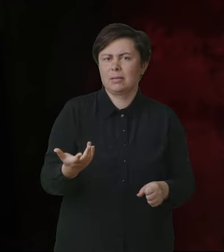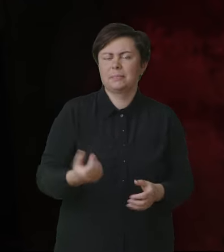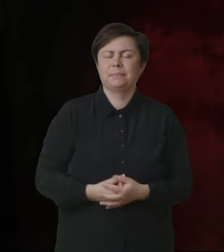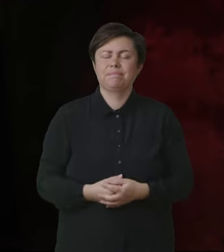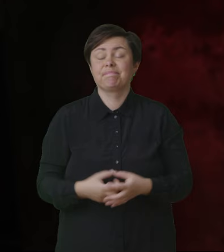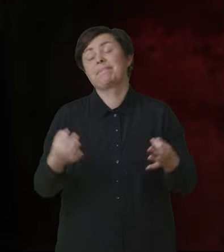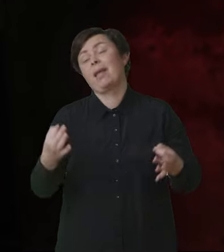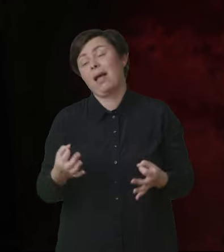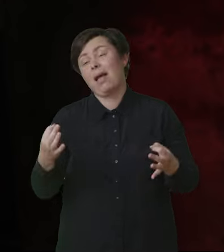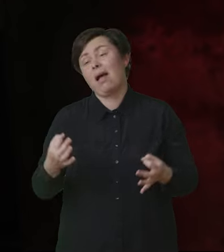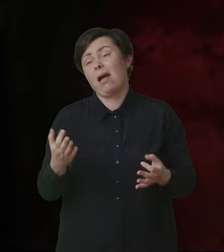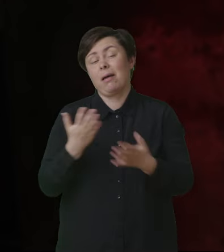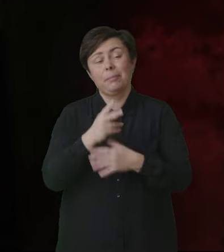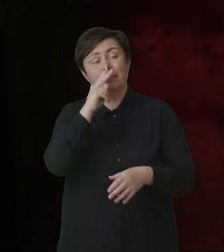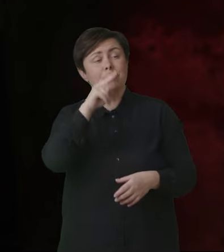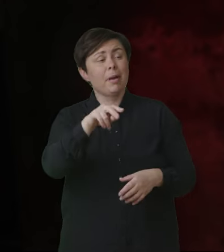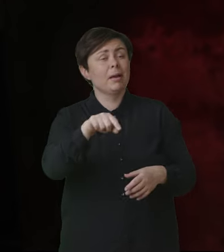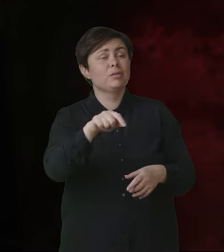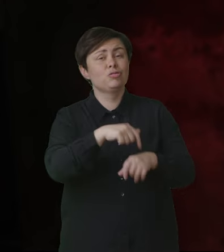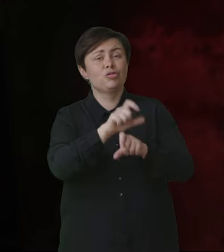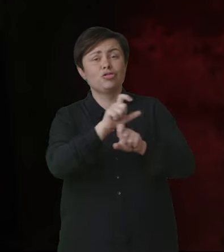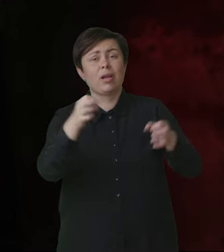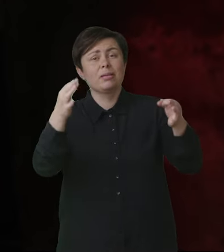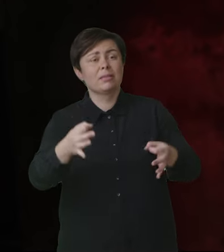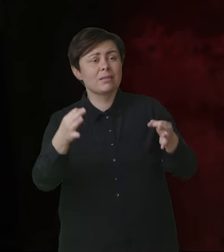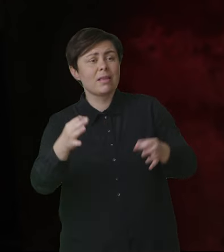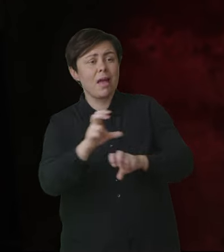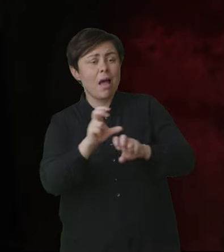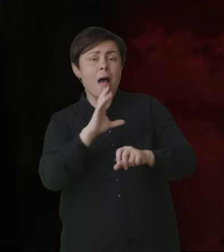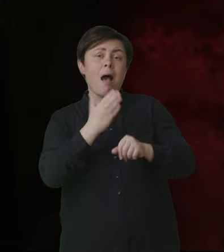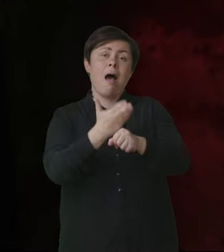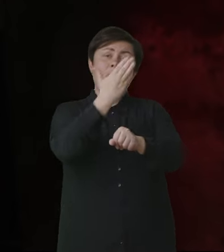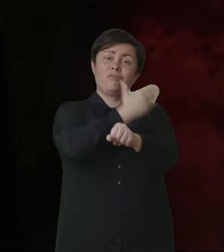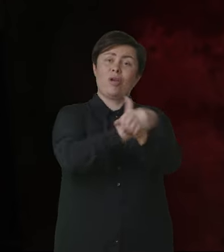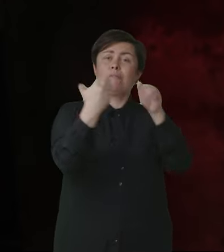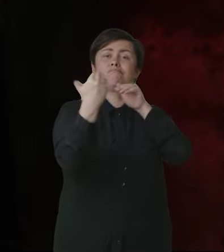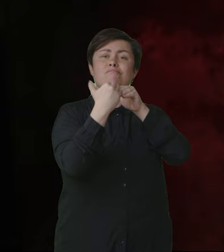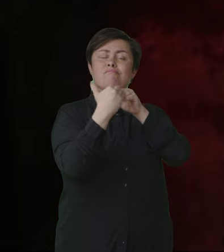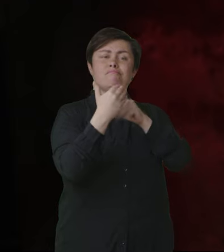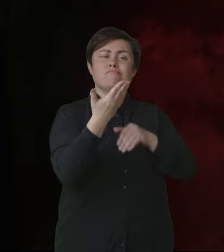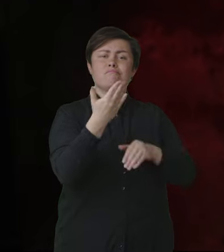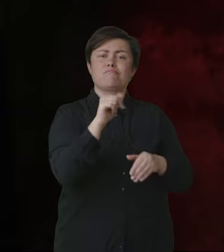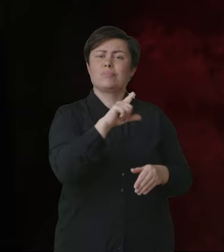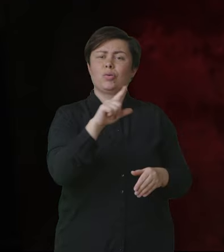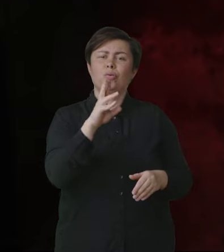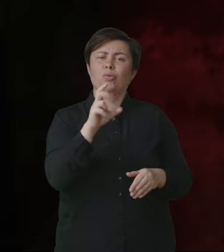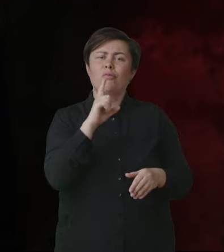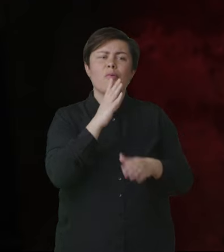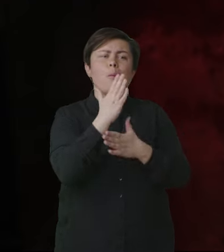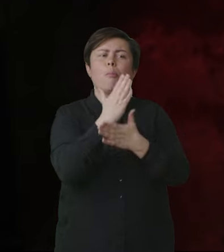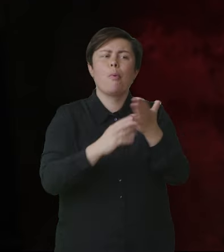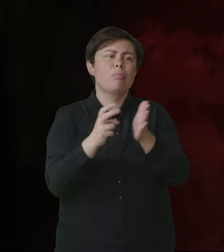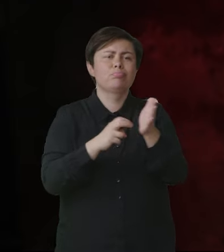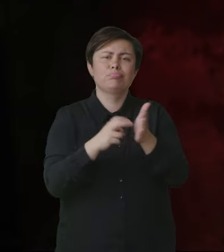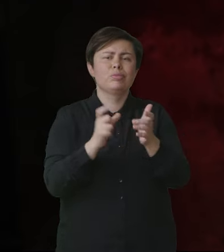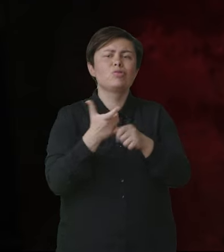A teraz patrząc na te czasy, co teraz są, a co przedtem było, to w Miłkowicach nie ma połowy tego, co by kiedyś